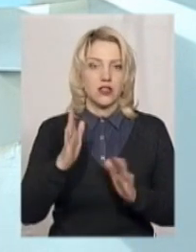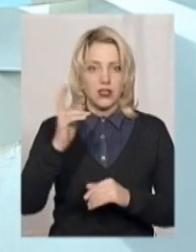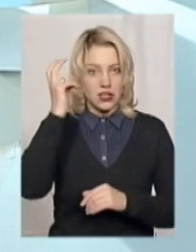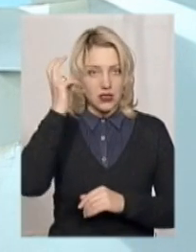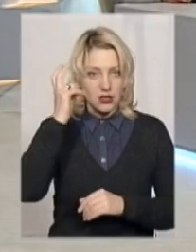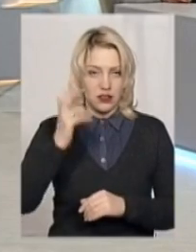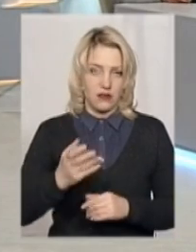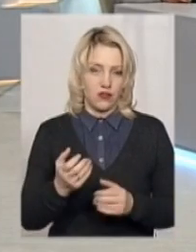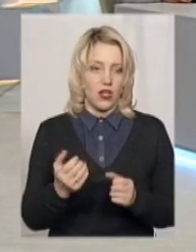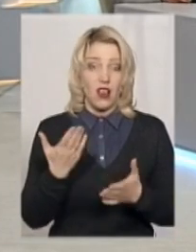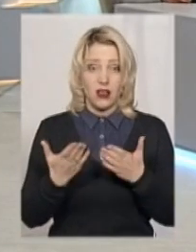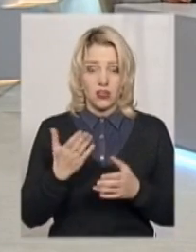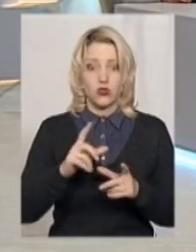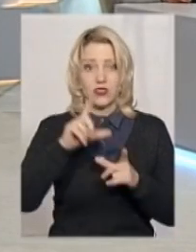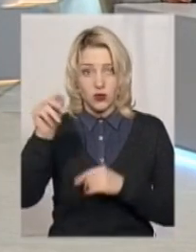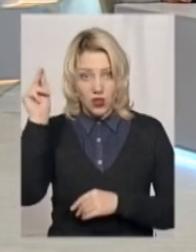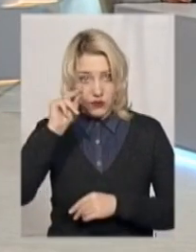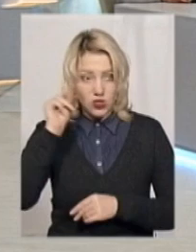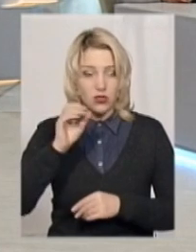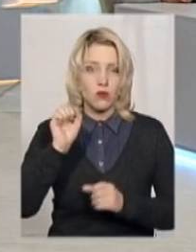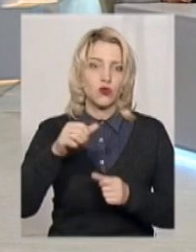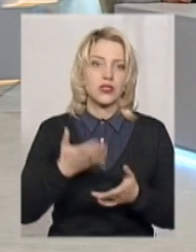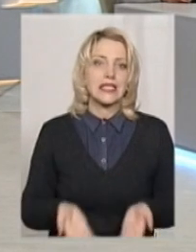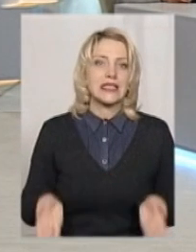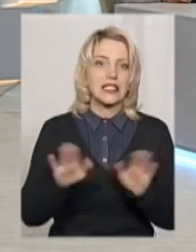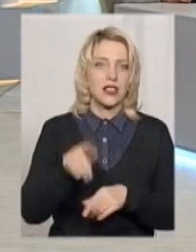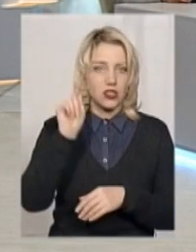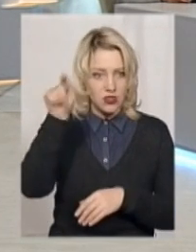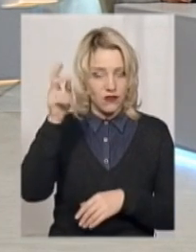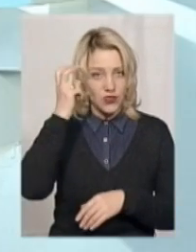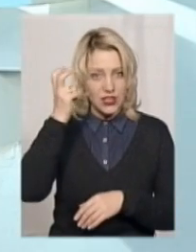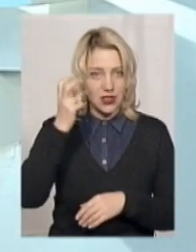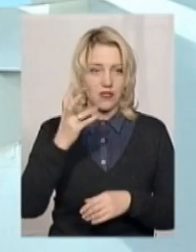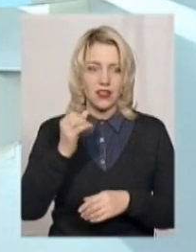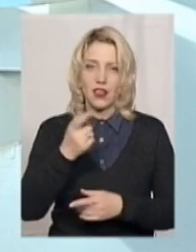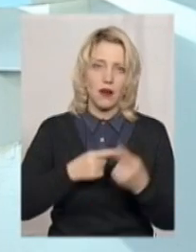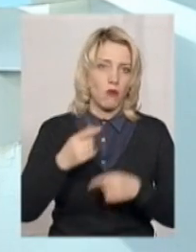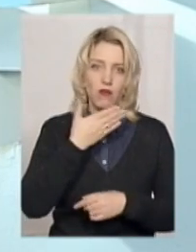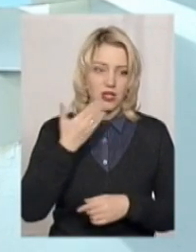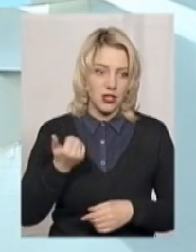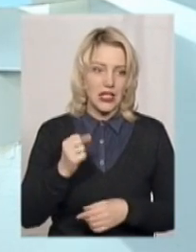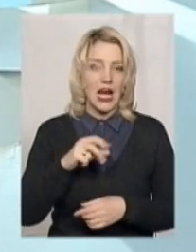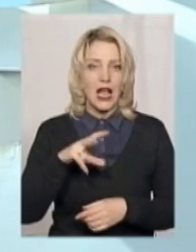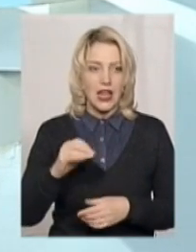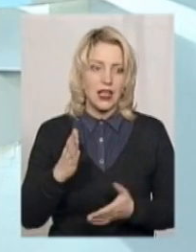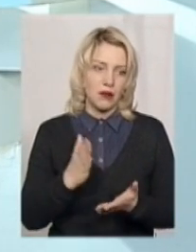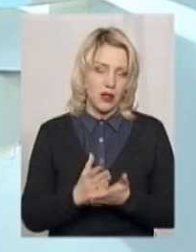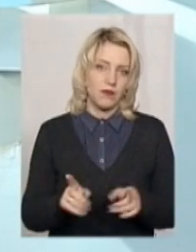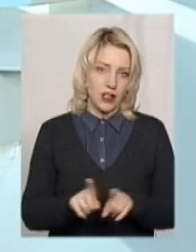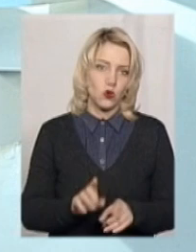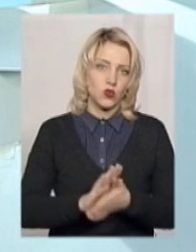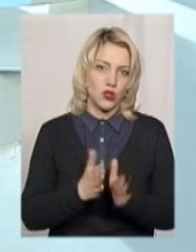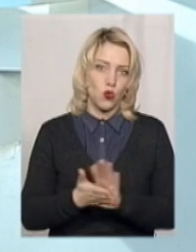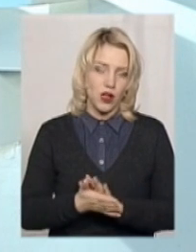вони навіть їдуть навчатися, то, можливо, залишаються за місцем навчання, не повертаються. Але зараз маємо таку